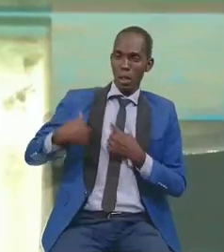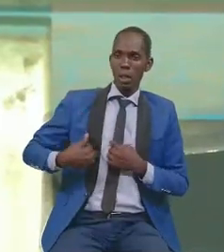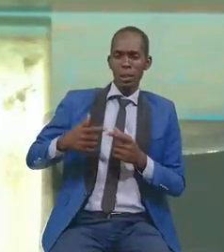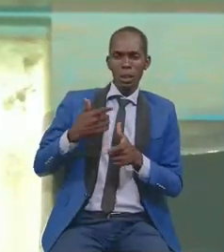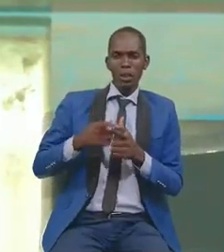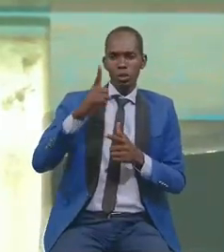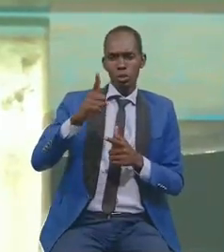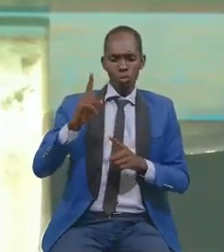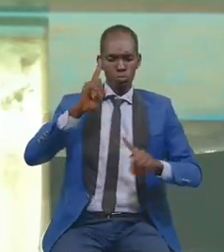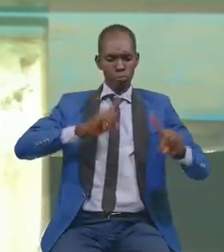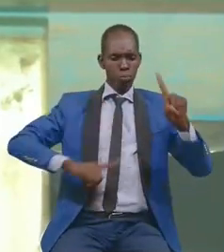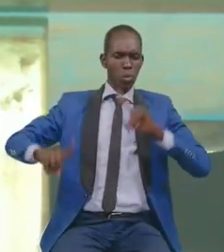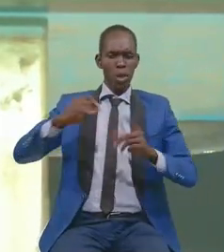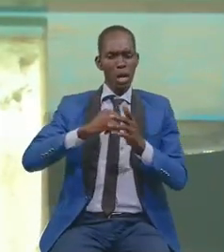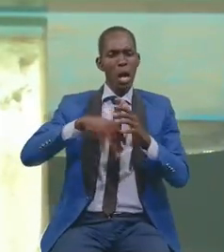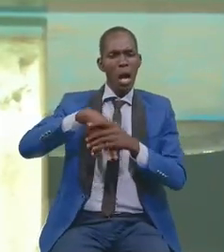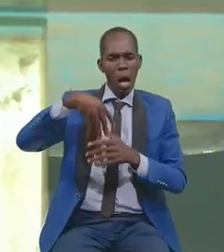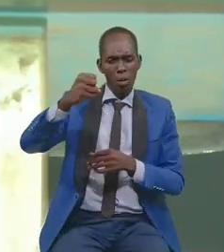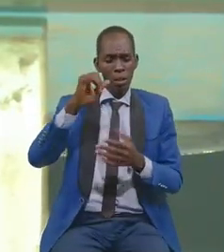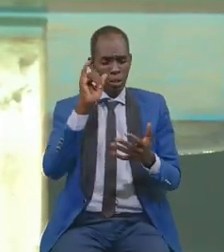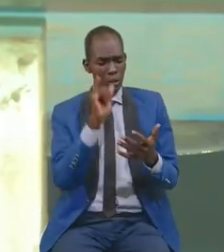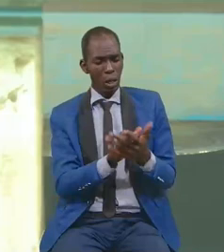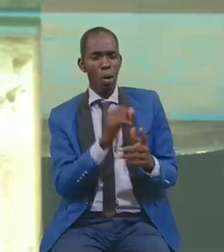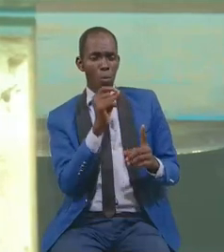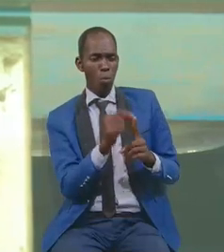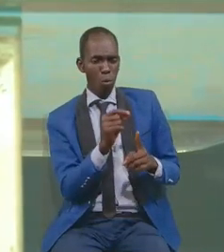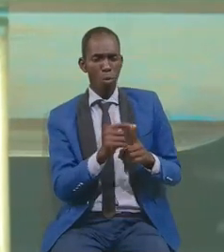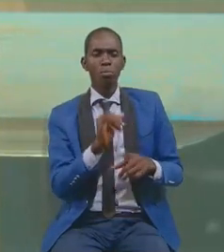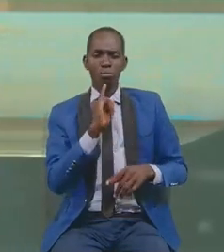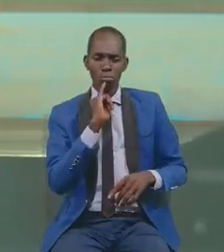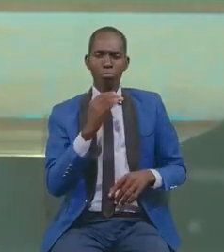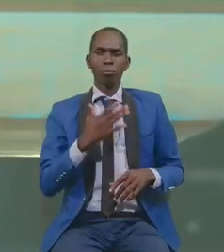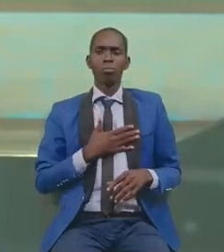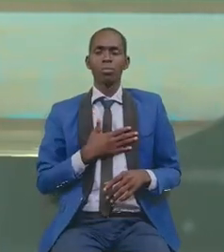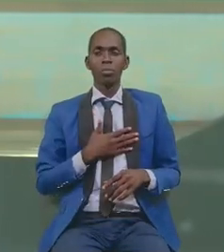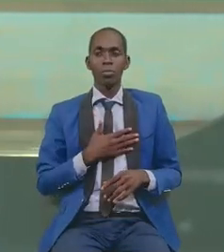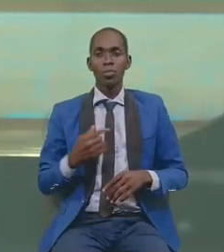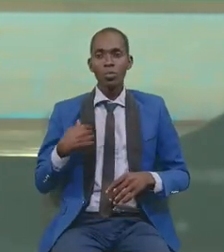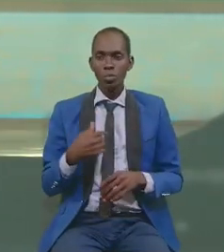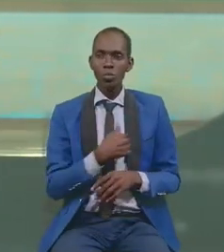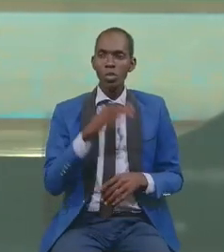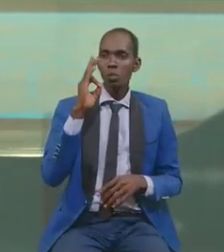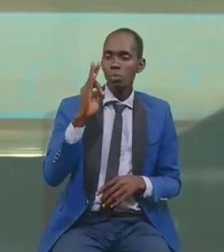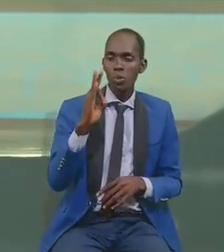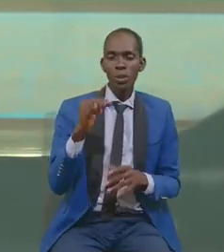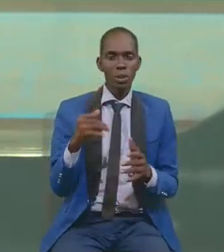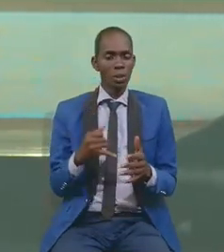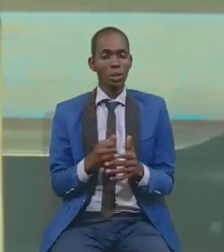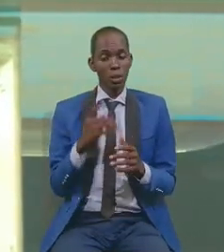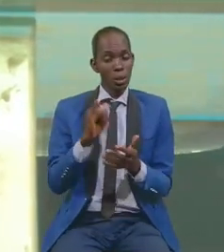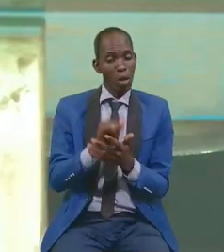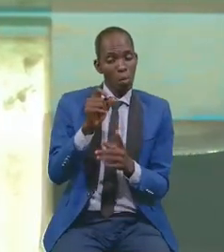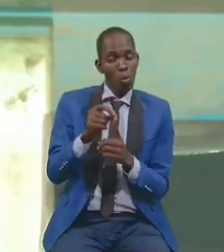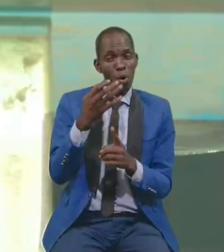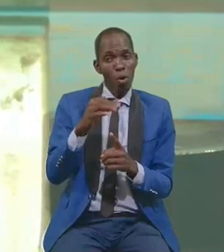que cette parole est la mienne. Nous la prêchons, c'est la parole de foi. La parole de foi que nous prêchons. Alors